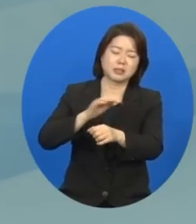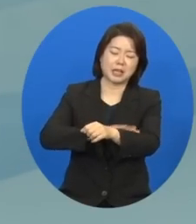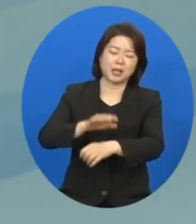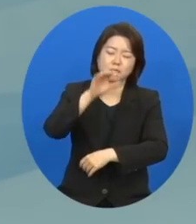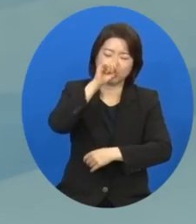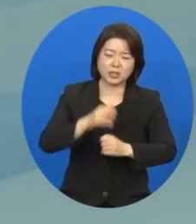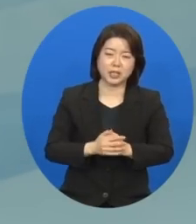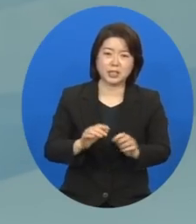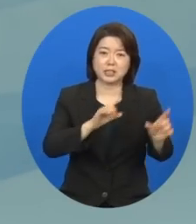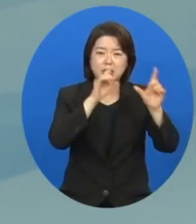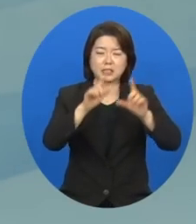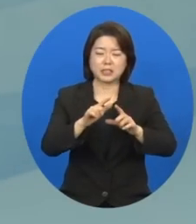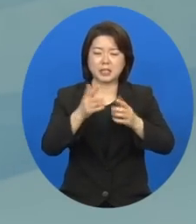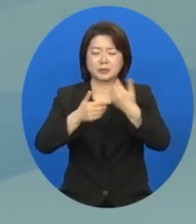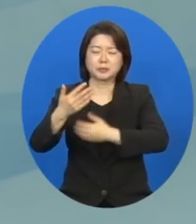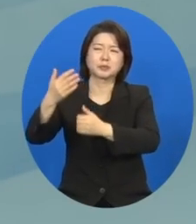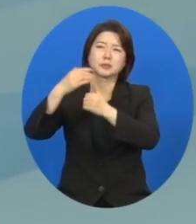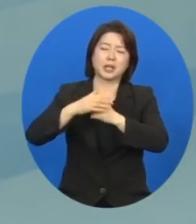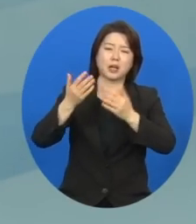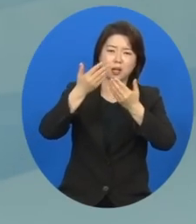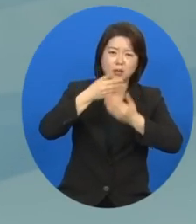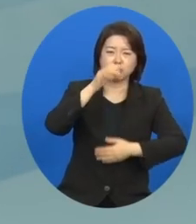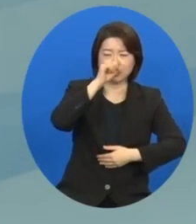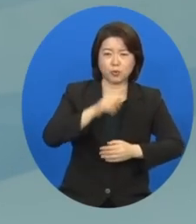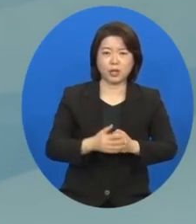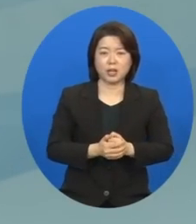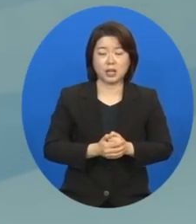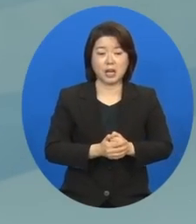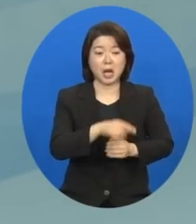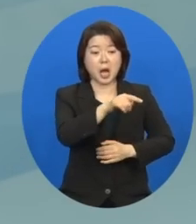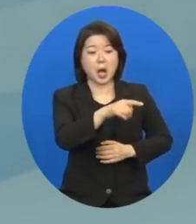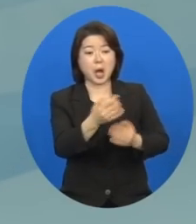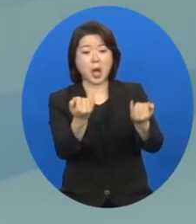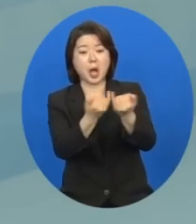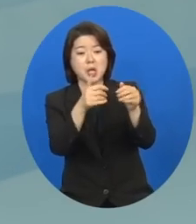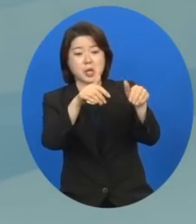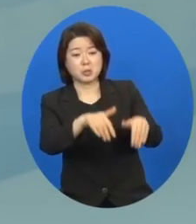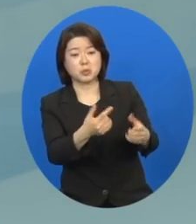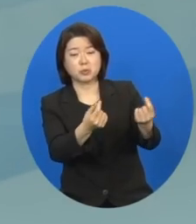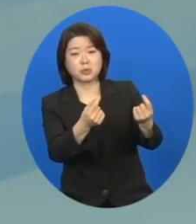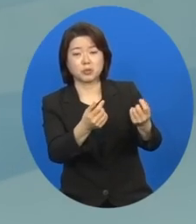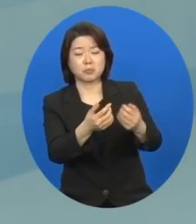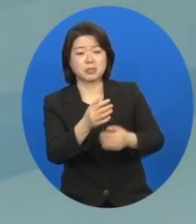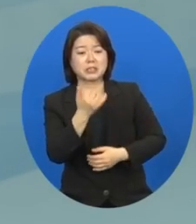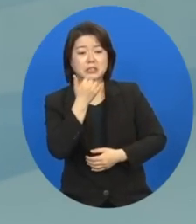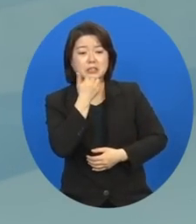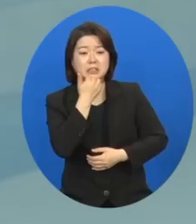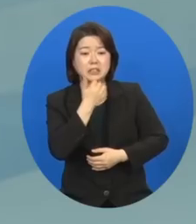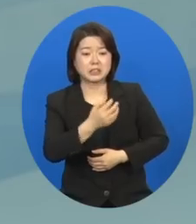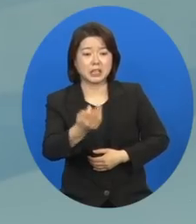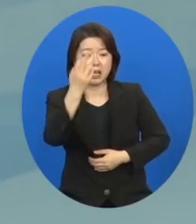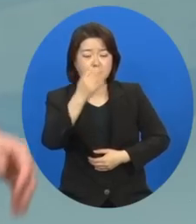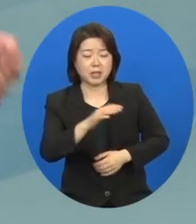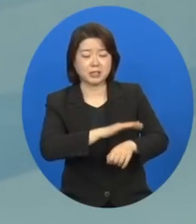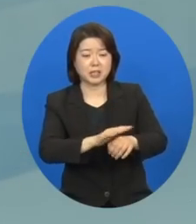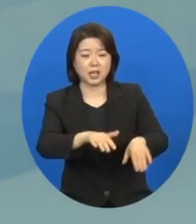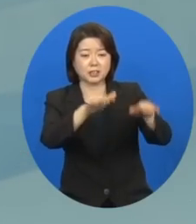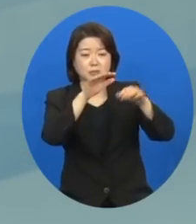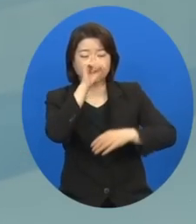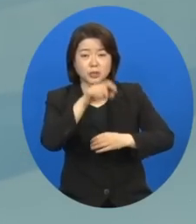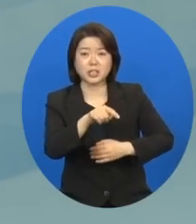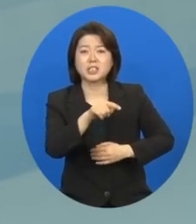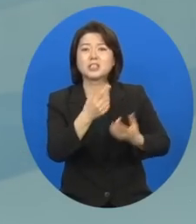그냥 상속이 됐으면 좋겠습니다. 그저 그냥 하갈을 통해서 난 이스마엘만 잘 자랐으면 좋겠습니다. 그렇게